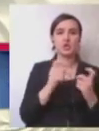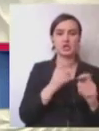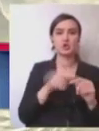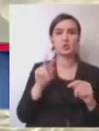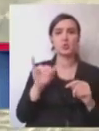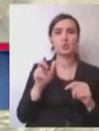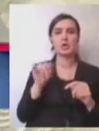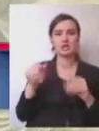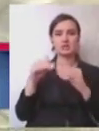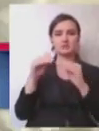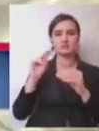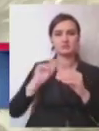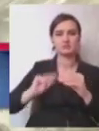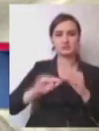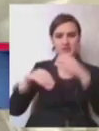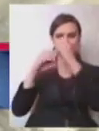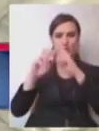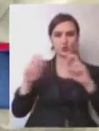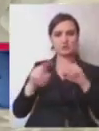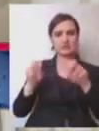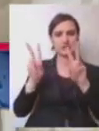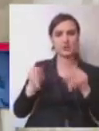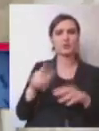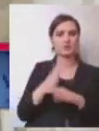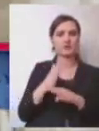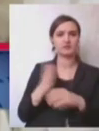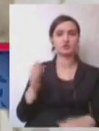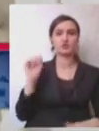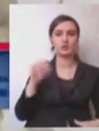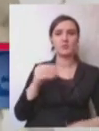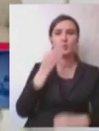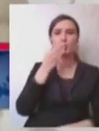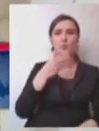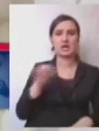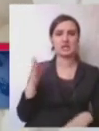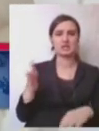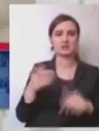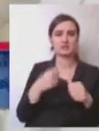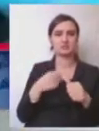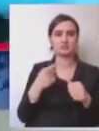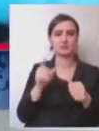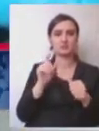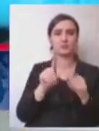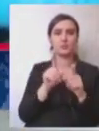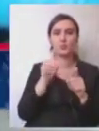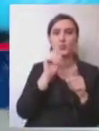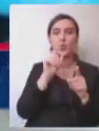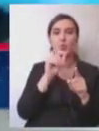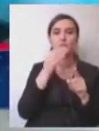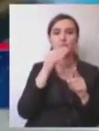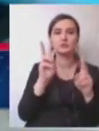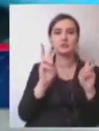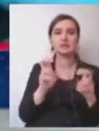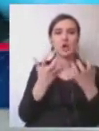რომ გვაქვს ლუგარის ლაბორატორია და შესაძლებელია უმაღლესი სტანდარტის, ეგრეთ წოდებული ოქროს სტანდარტის PCR ტექნოლოგიაზე